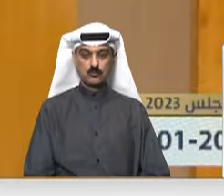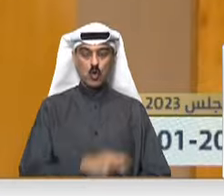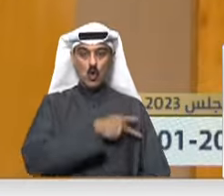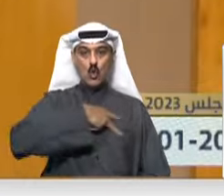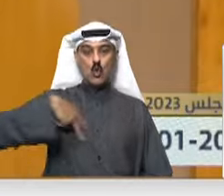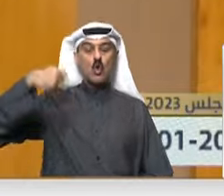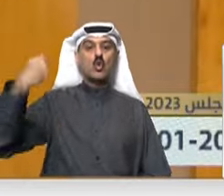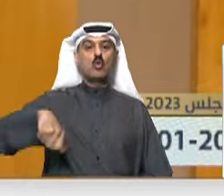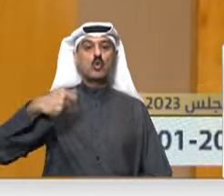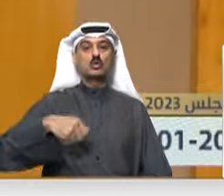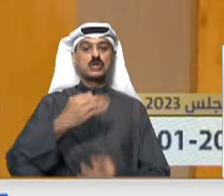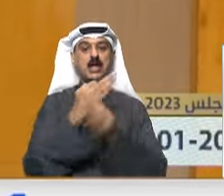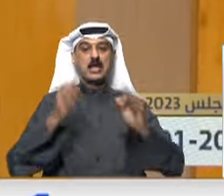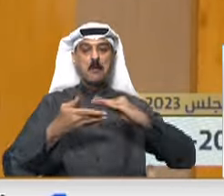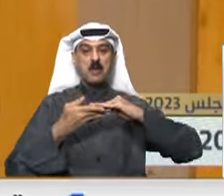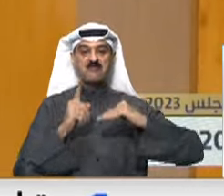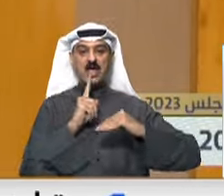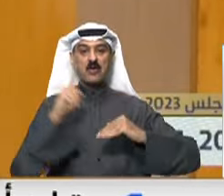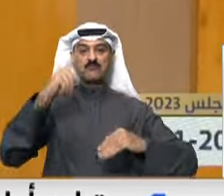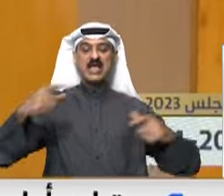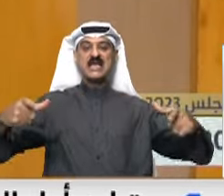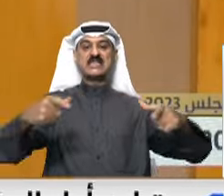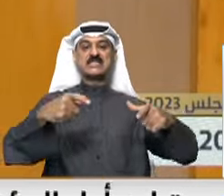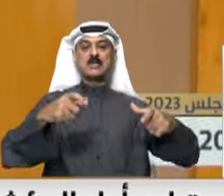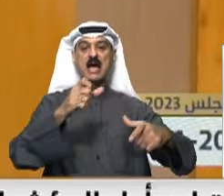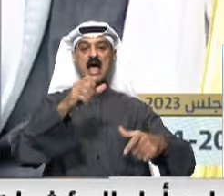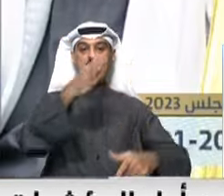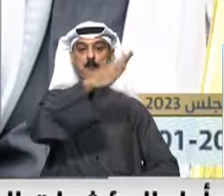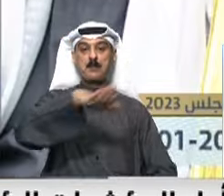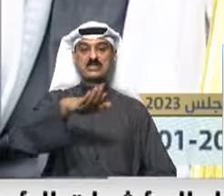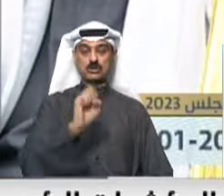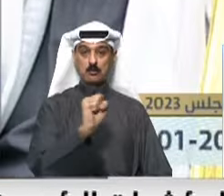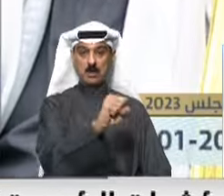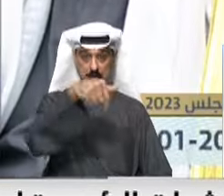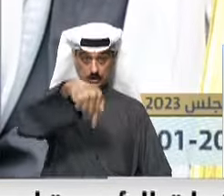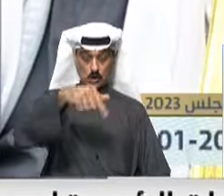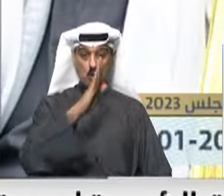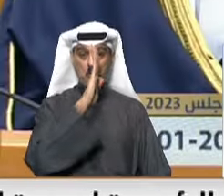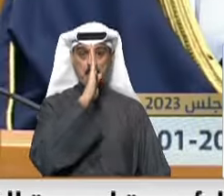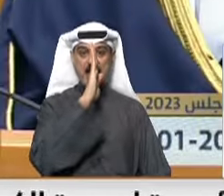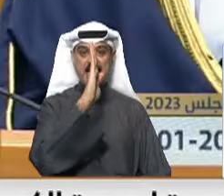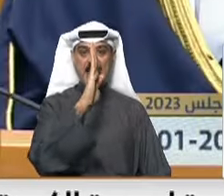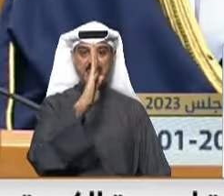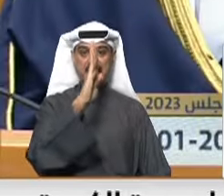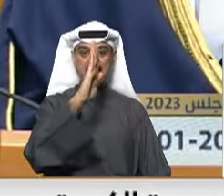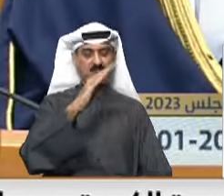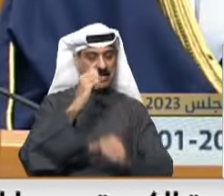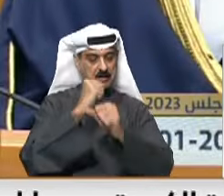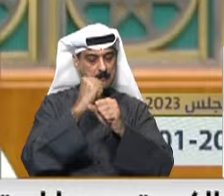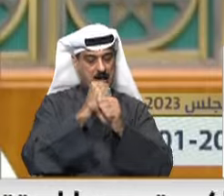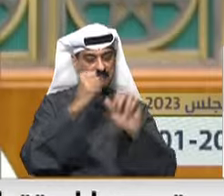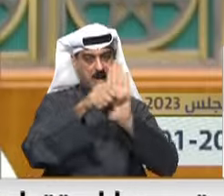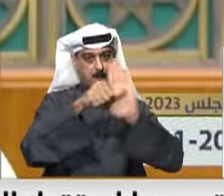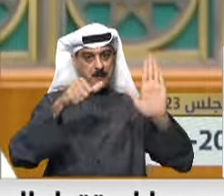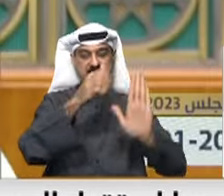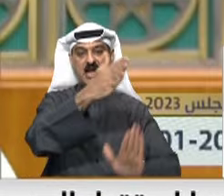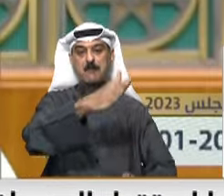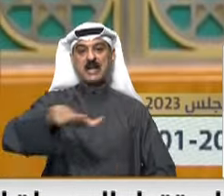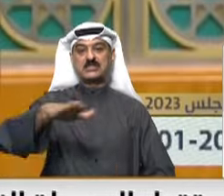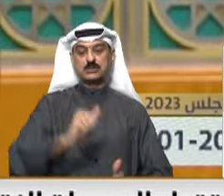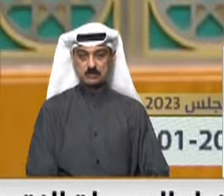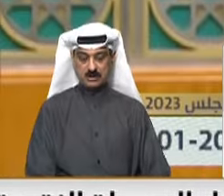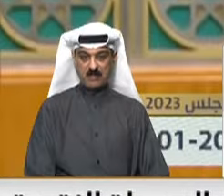اليمين الدستوريه في جلسه مجلس الامه الخاصه اليوم الاثنين لمباشره اعمالهم في مجلس الامه